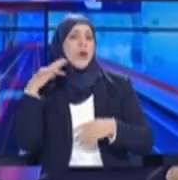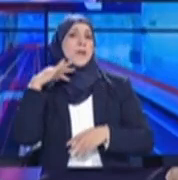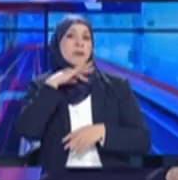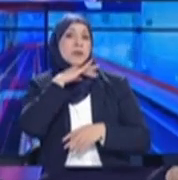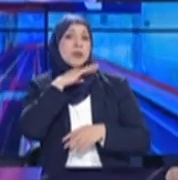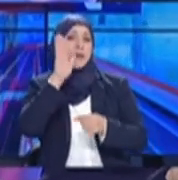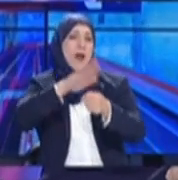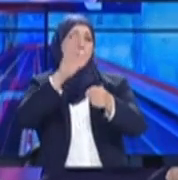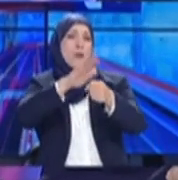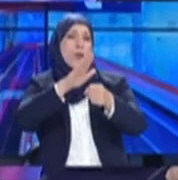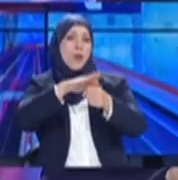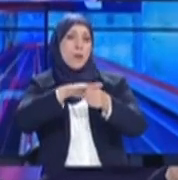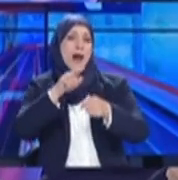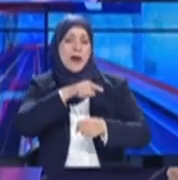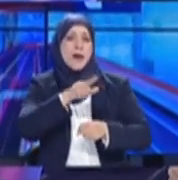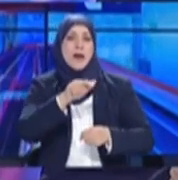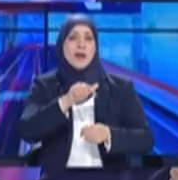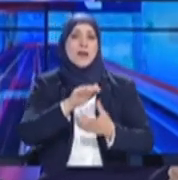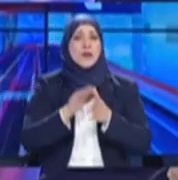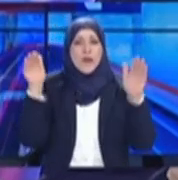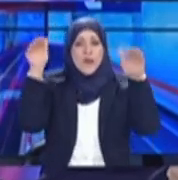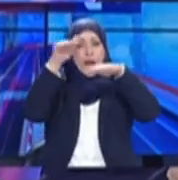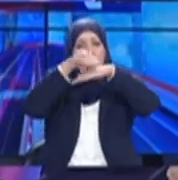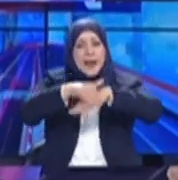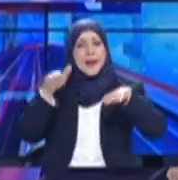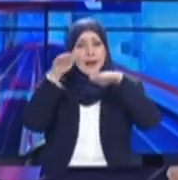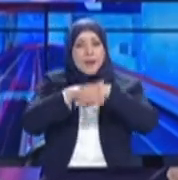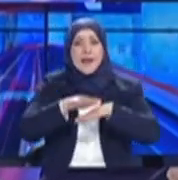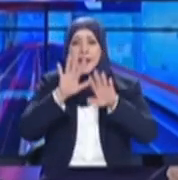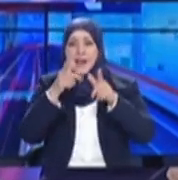اللي تفتح اه في الفتره الليليه وكيفيه